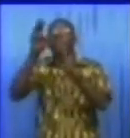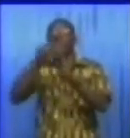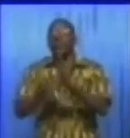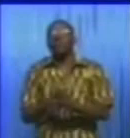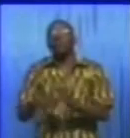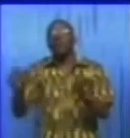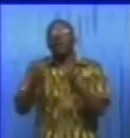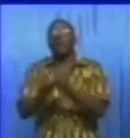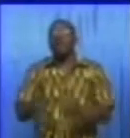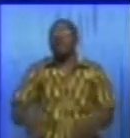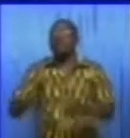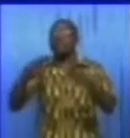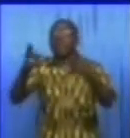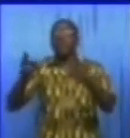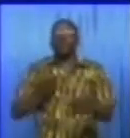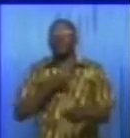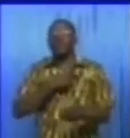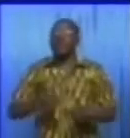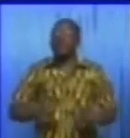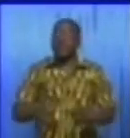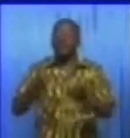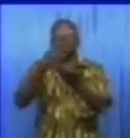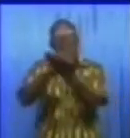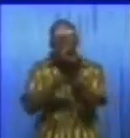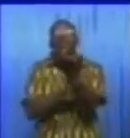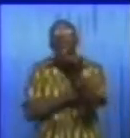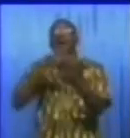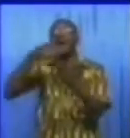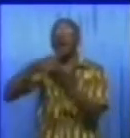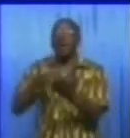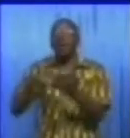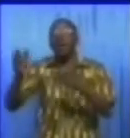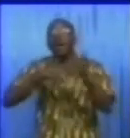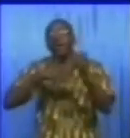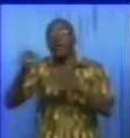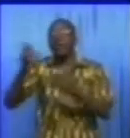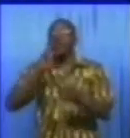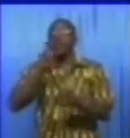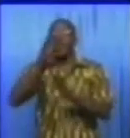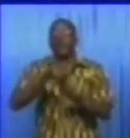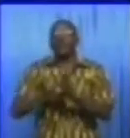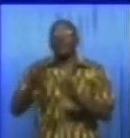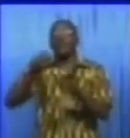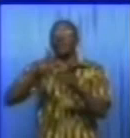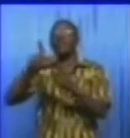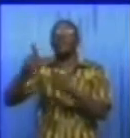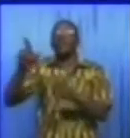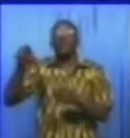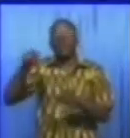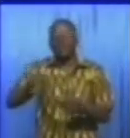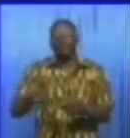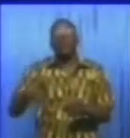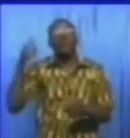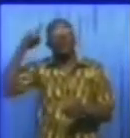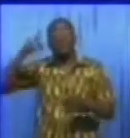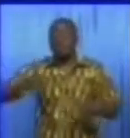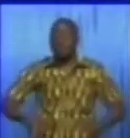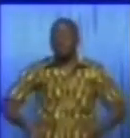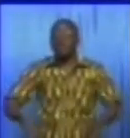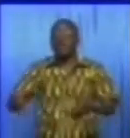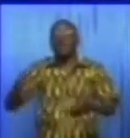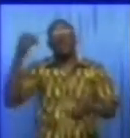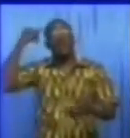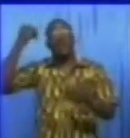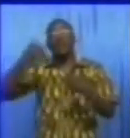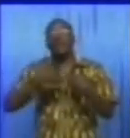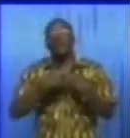vos propositions, nous allons essayer d'améliorer encore notre politique afin que vraiment, lorsque nous lançons des chantiers, qu'il n'y ait